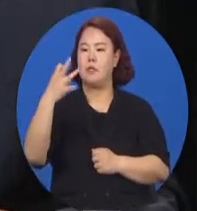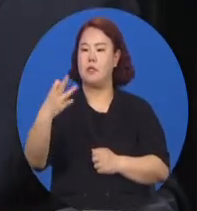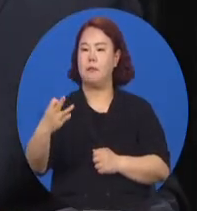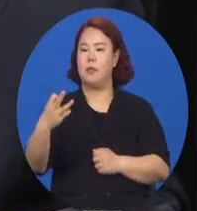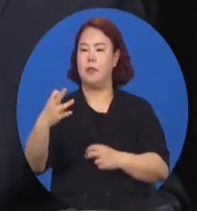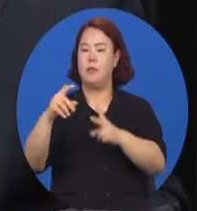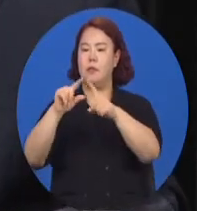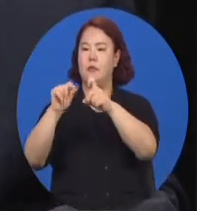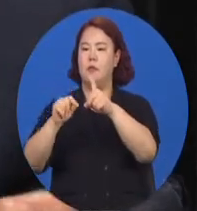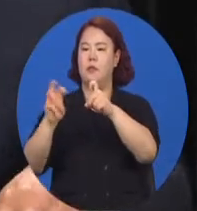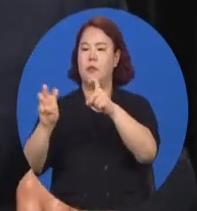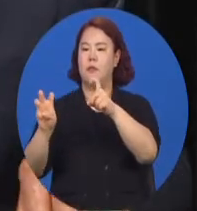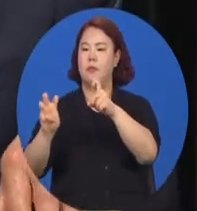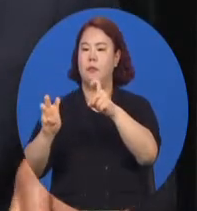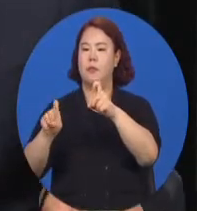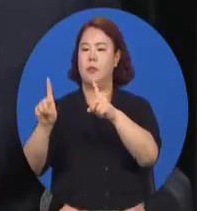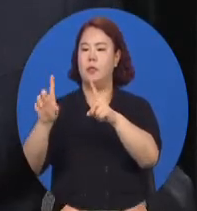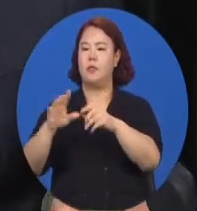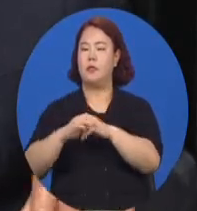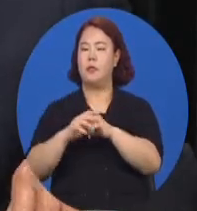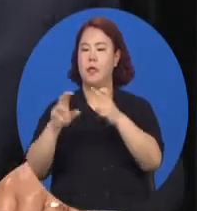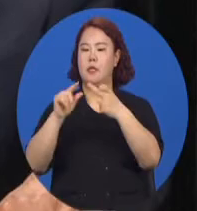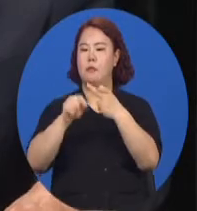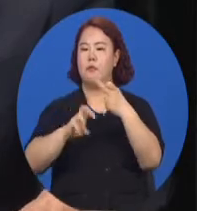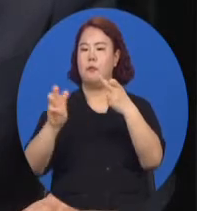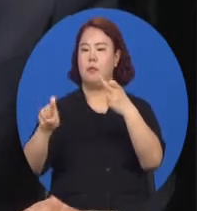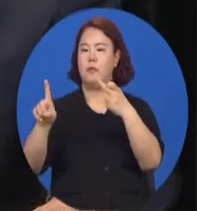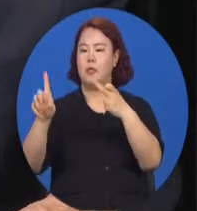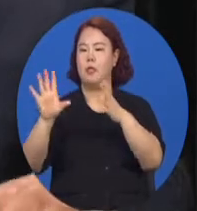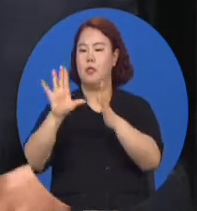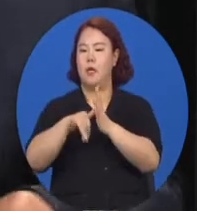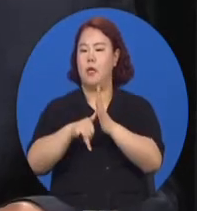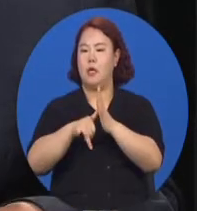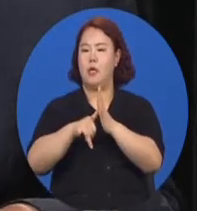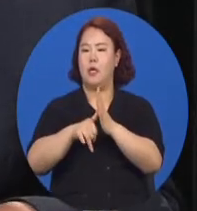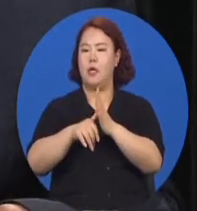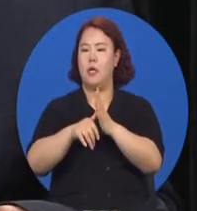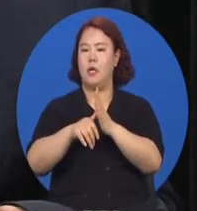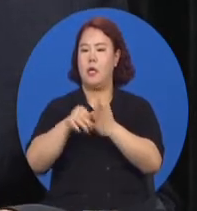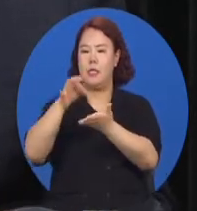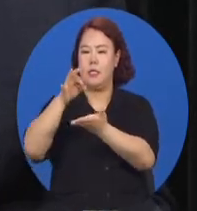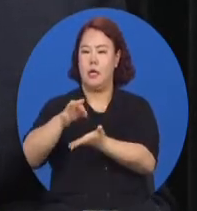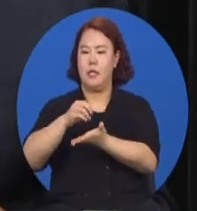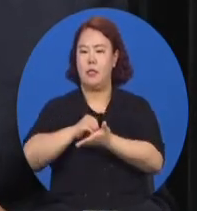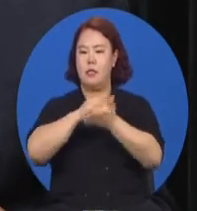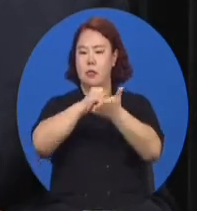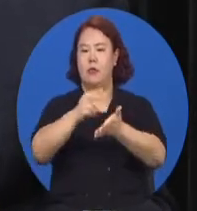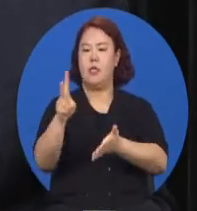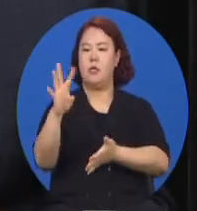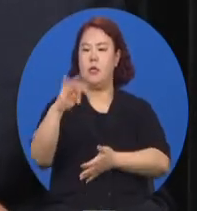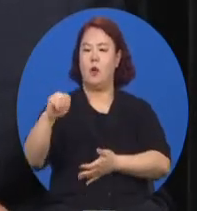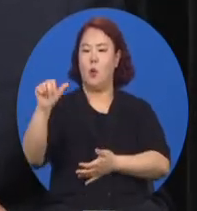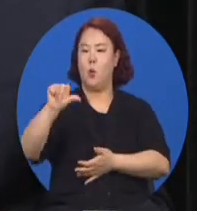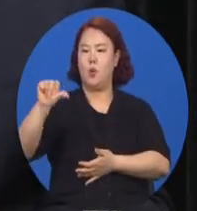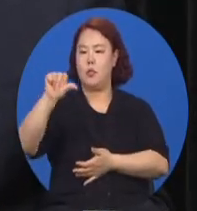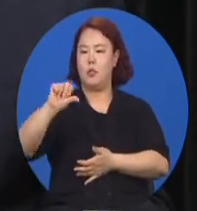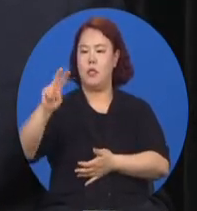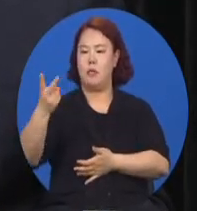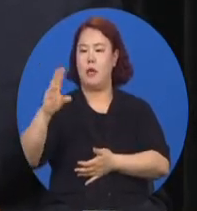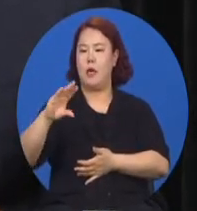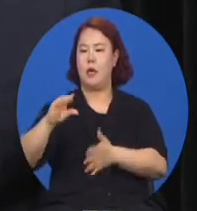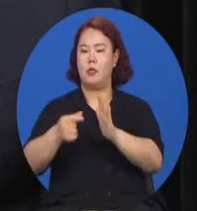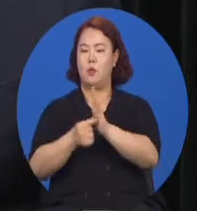2013년 12월 31일, 즉 14년도 선거 시 재산 등록을 2억 5,200여만 원